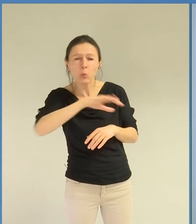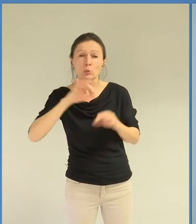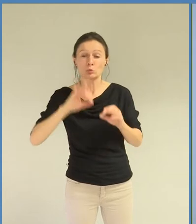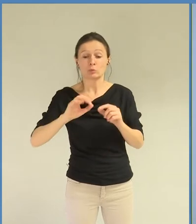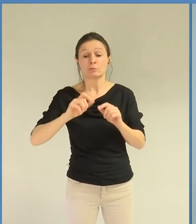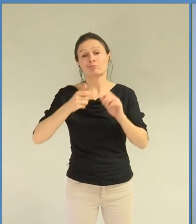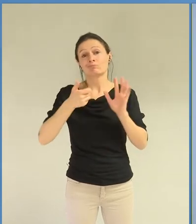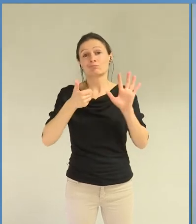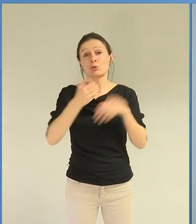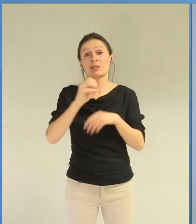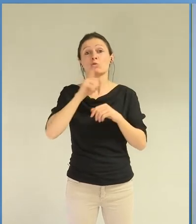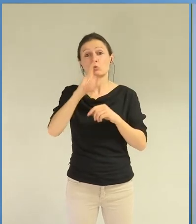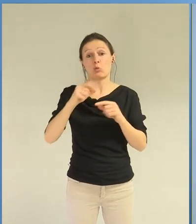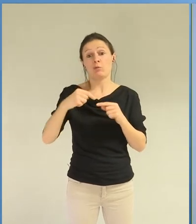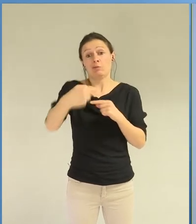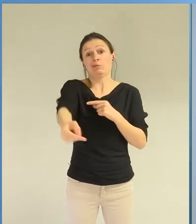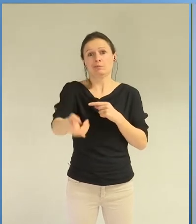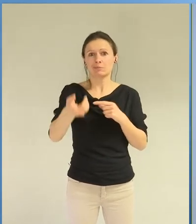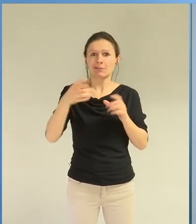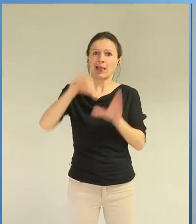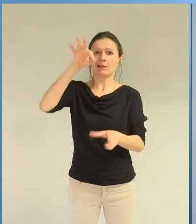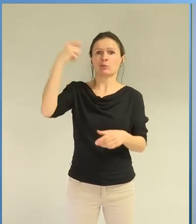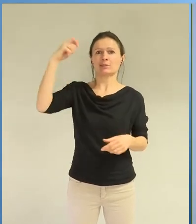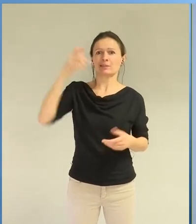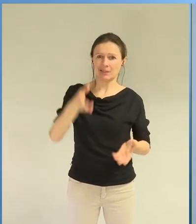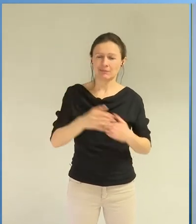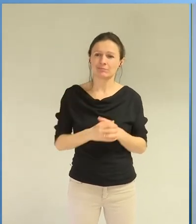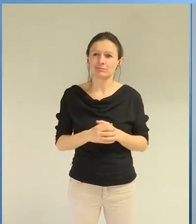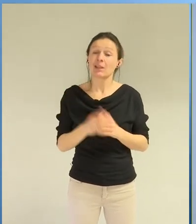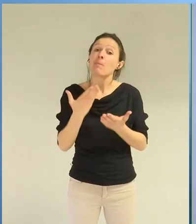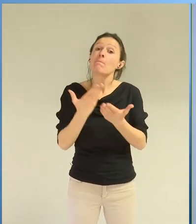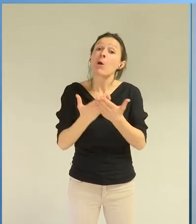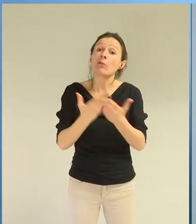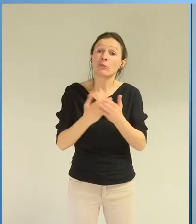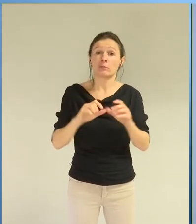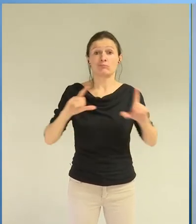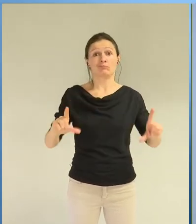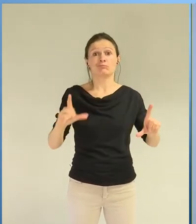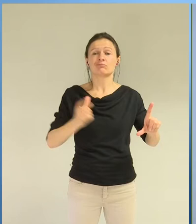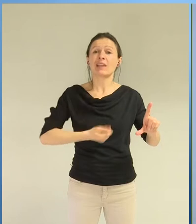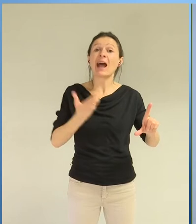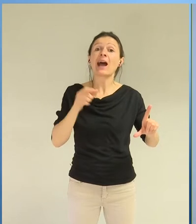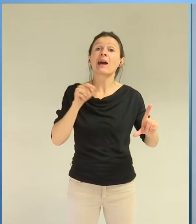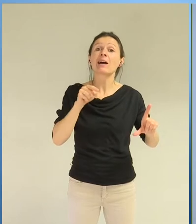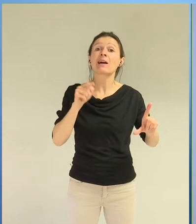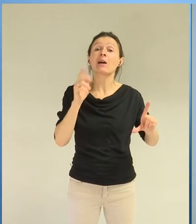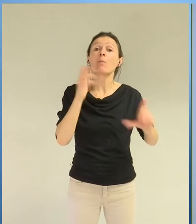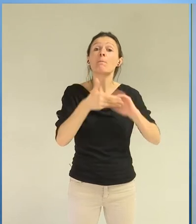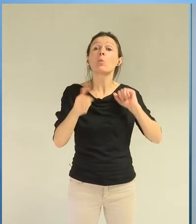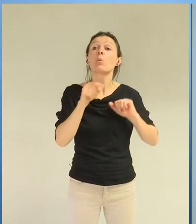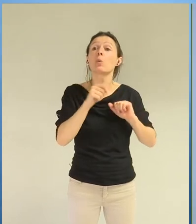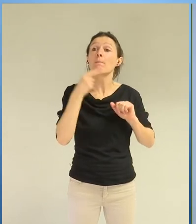l'oeuvre d'art pointée du doigt depuis ces dernières semaines est installé sur les murs de notre ville depuis l'année dernière